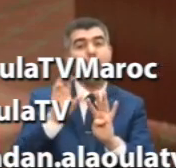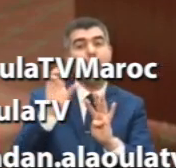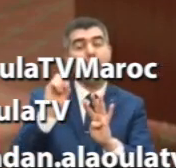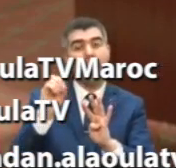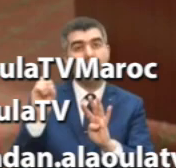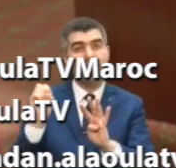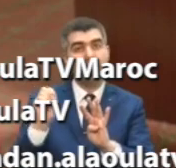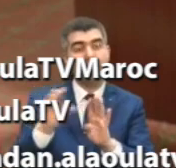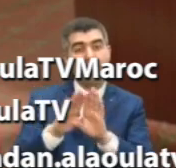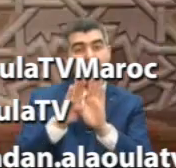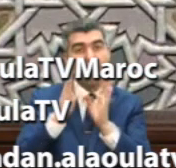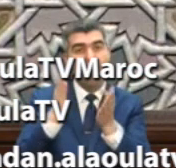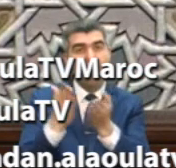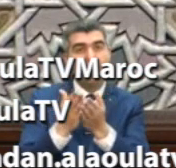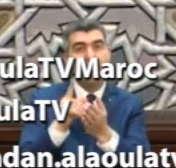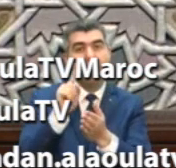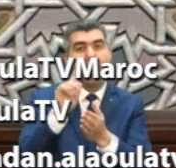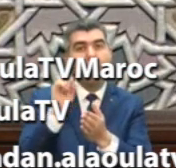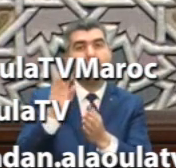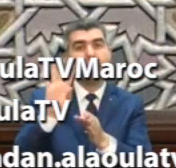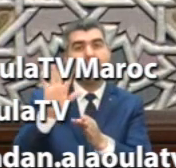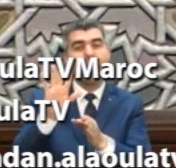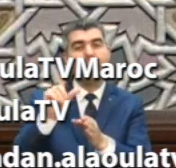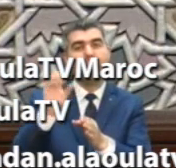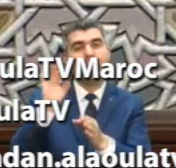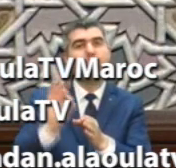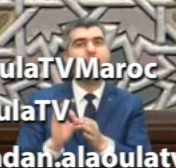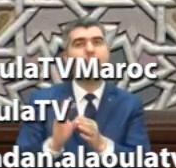44457 اي ما يوازي 105.2.